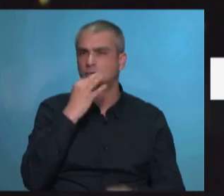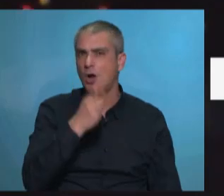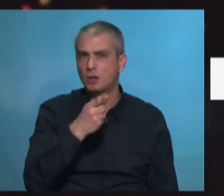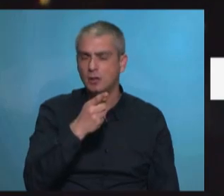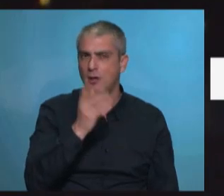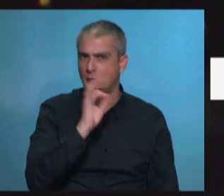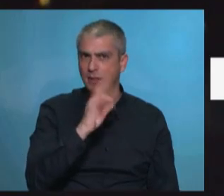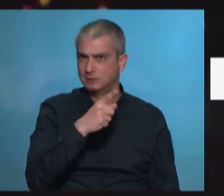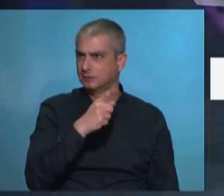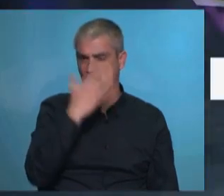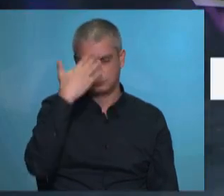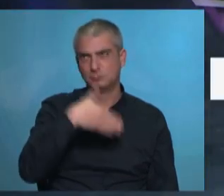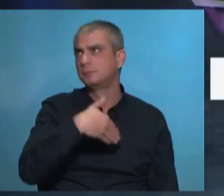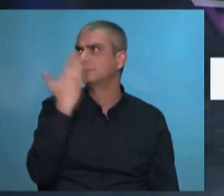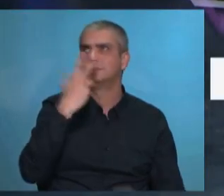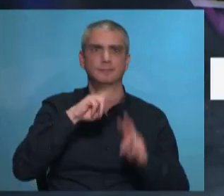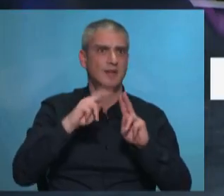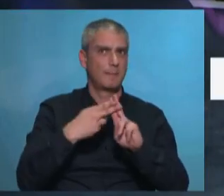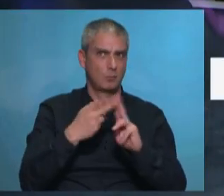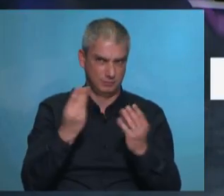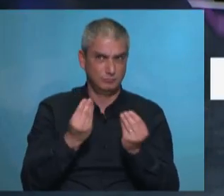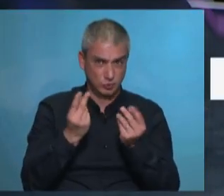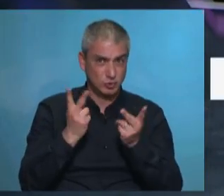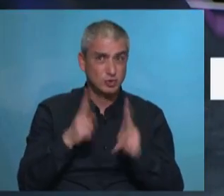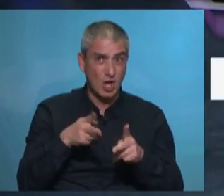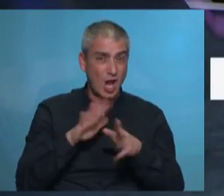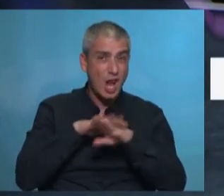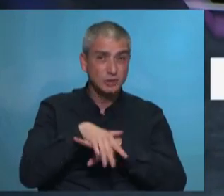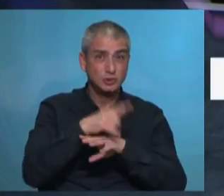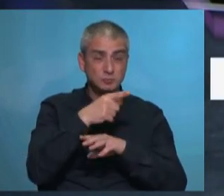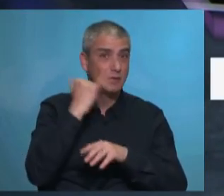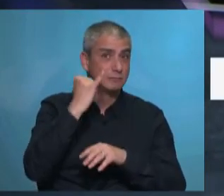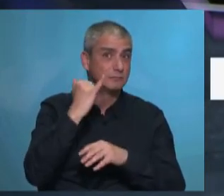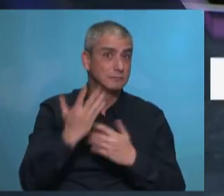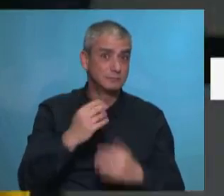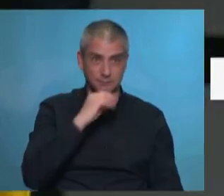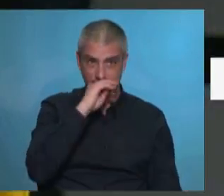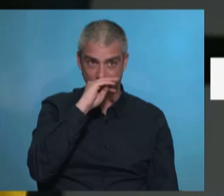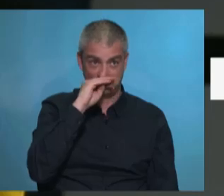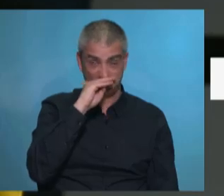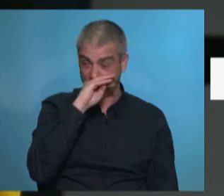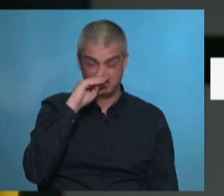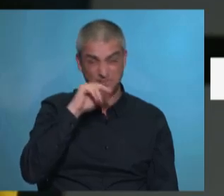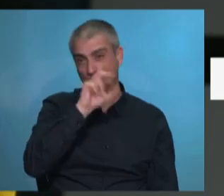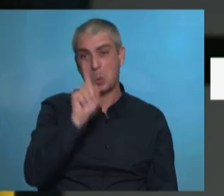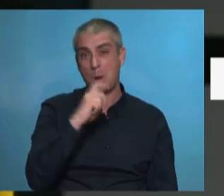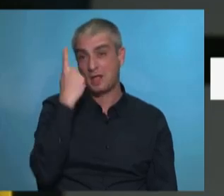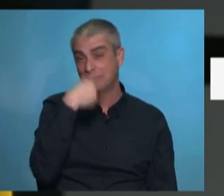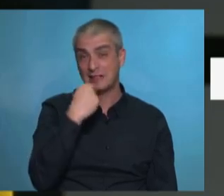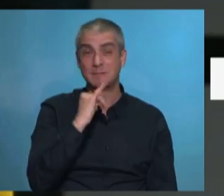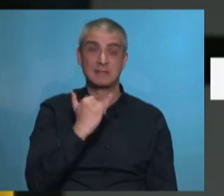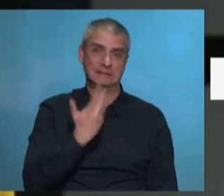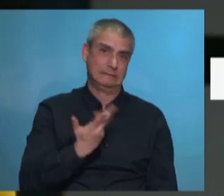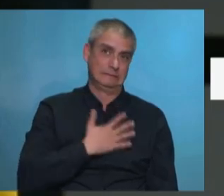בכל זאת מדובר בסופרסטרים ברמה בינלאומית, זה משהו שיכול להשפיע עליהם באיזושהי צורה? אולי תדמיתית, כן, זה לא כל